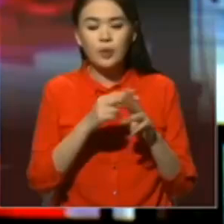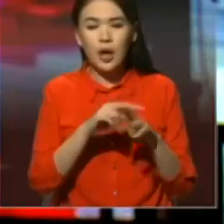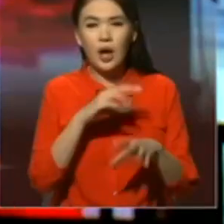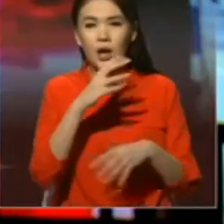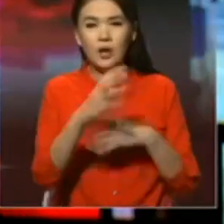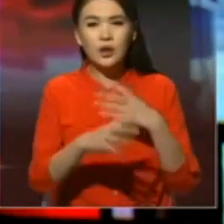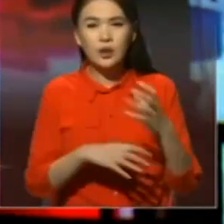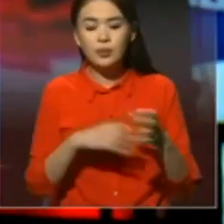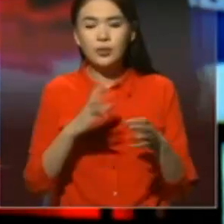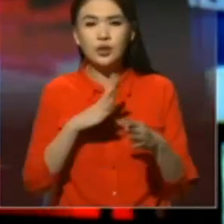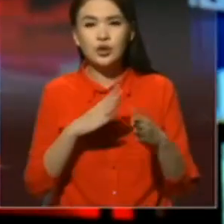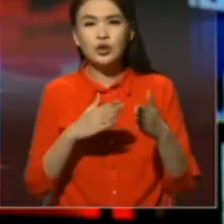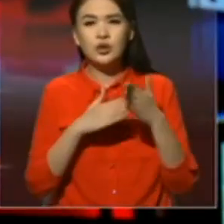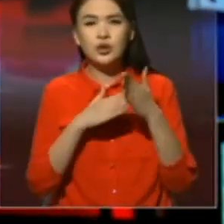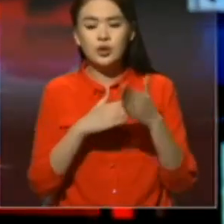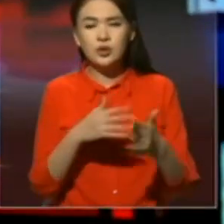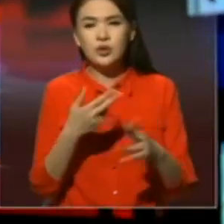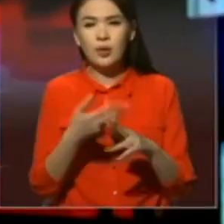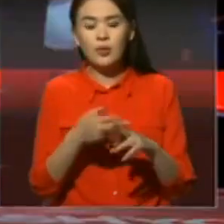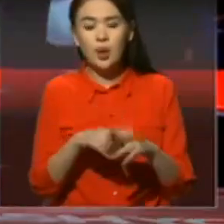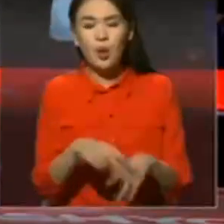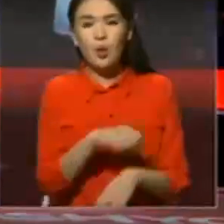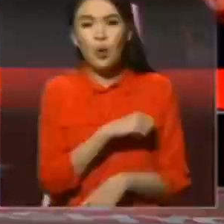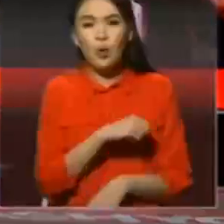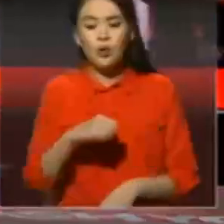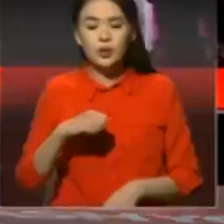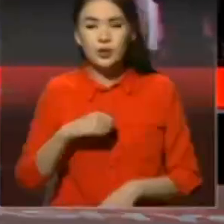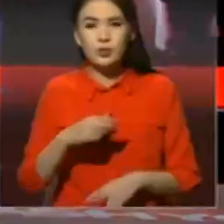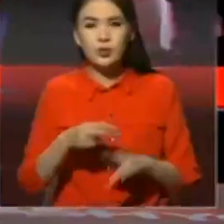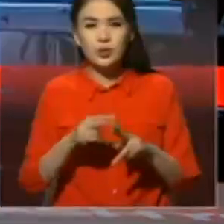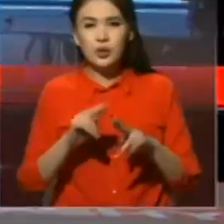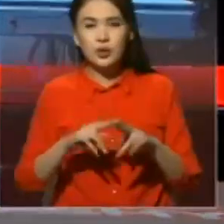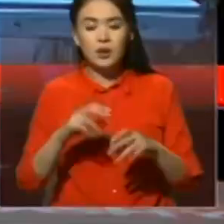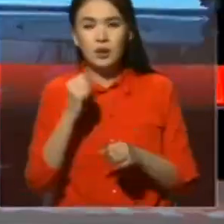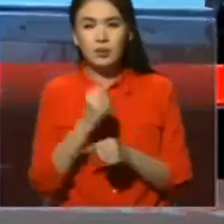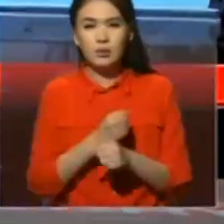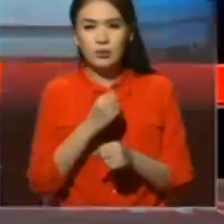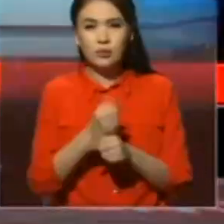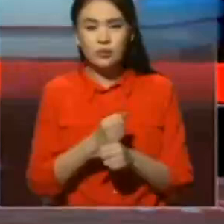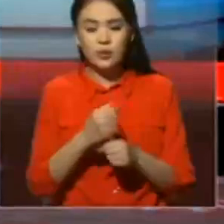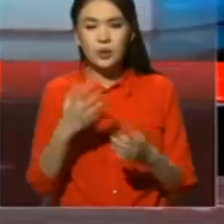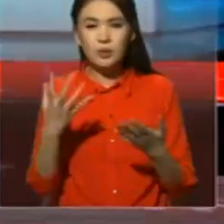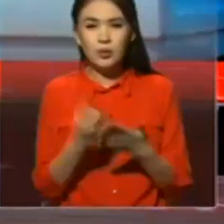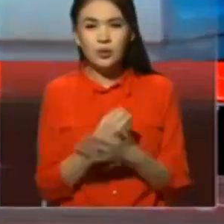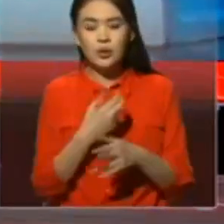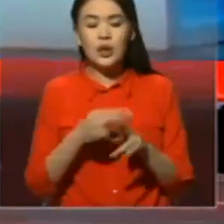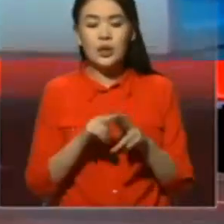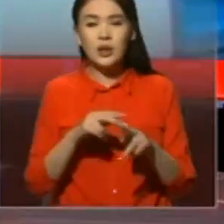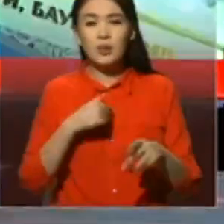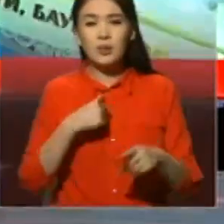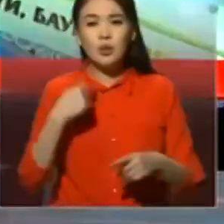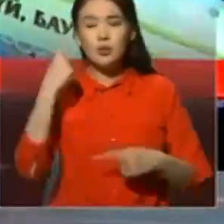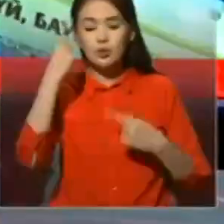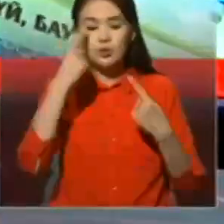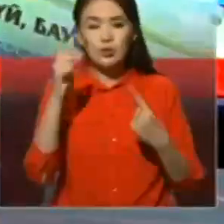деңгейге жеткізіп жаңағындай өзіміз жаңағы дүние жасаған болып соған қуанам. Сондықтан мейлінше